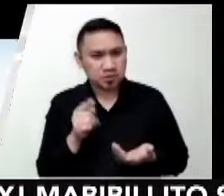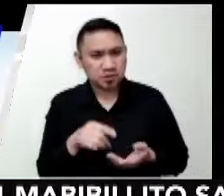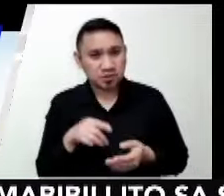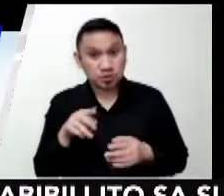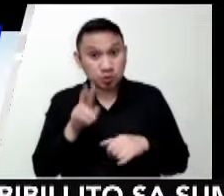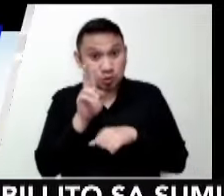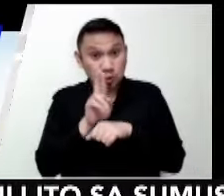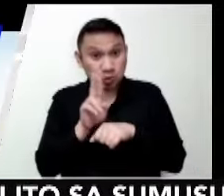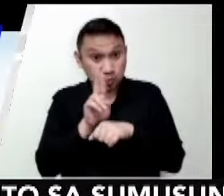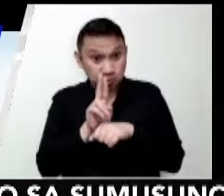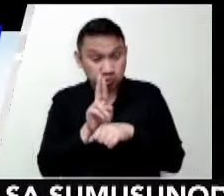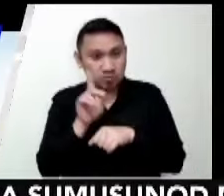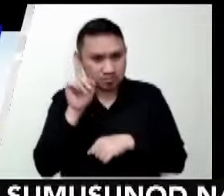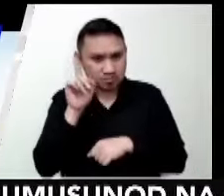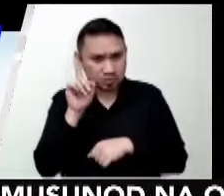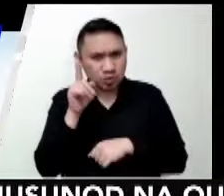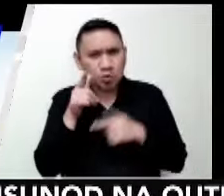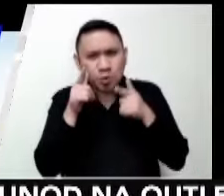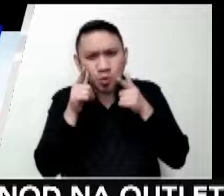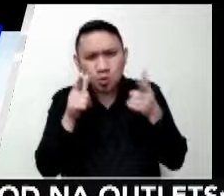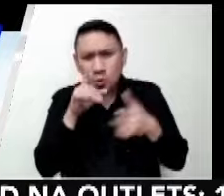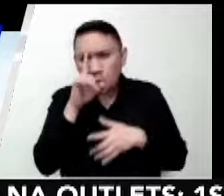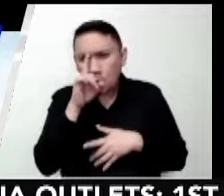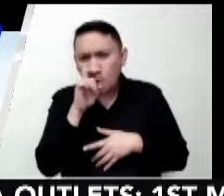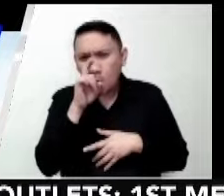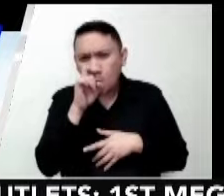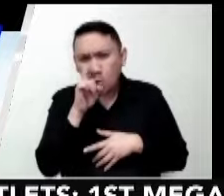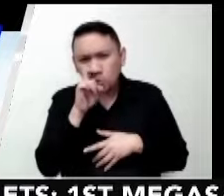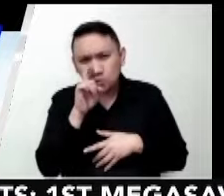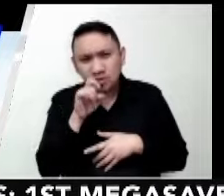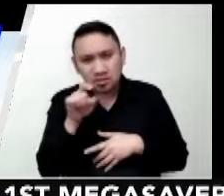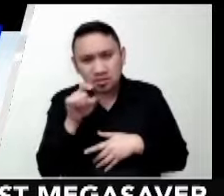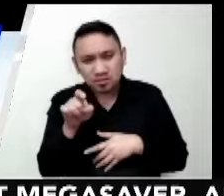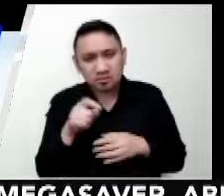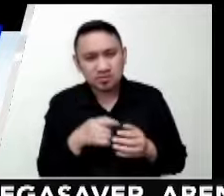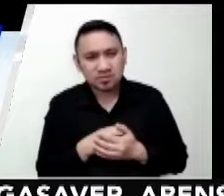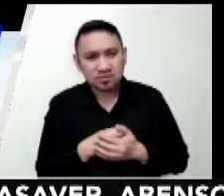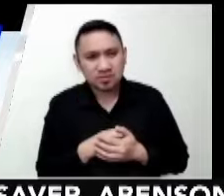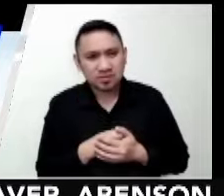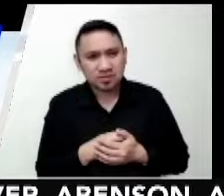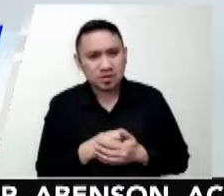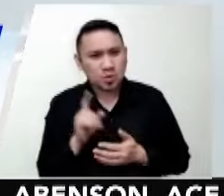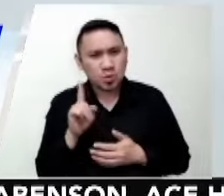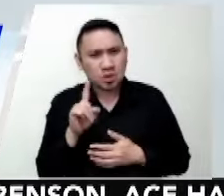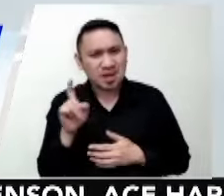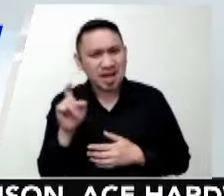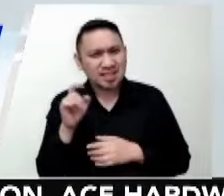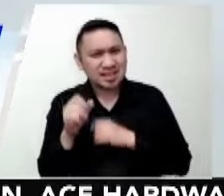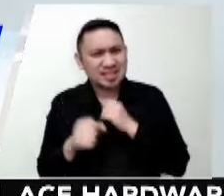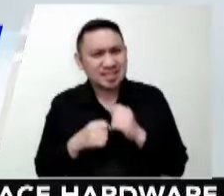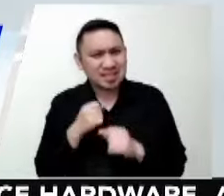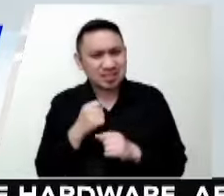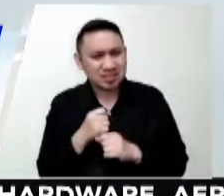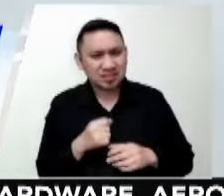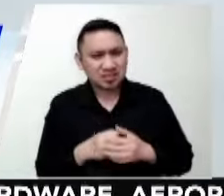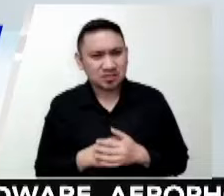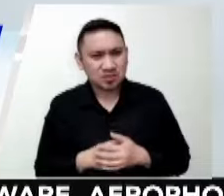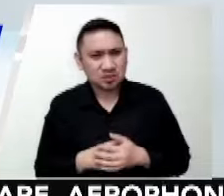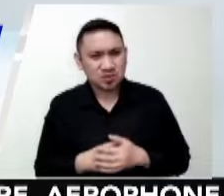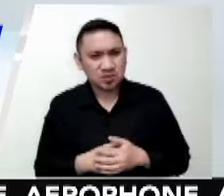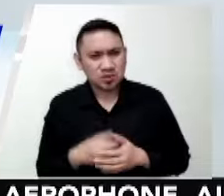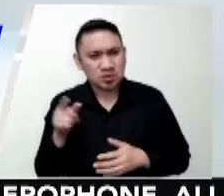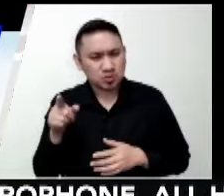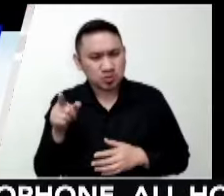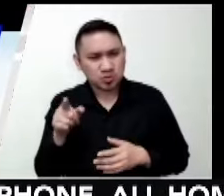para ma-achieve ang vintage black and white aesthetic ng mga litrato, tinatayang nasa isang siglo na ang tanda. Very rare na magpa-picture sa isang